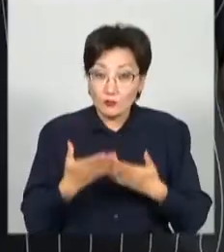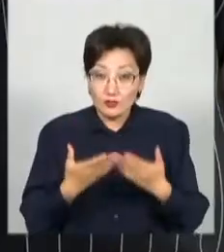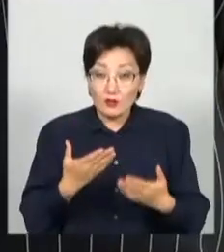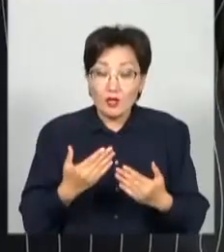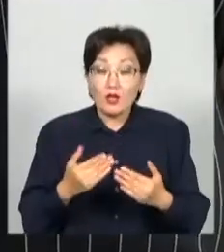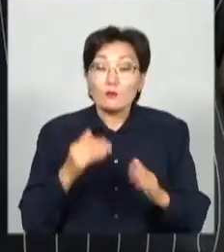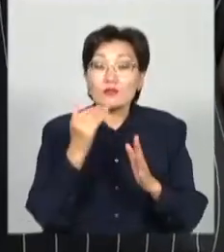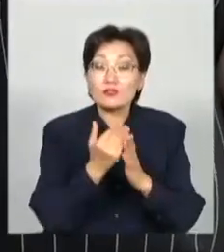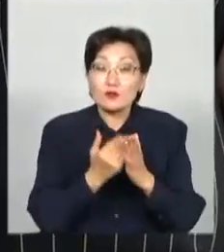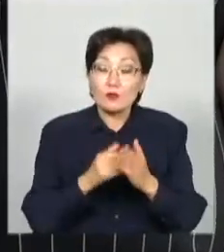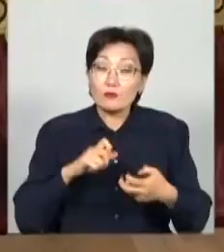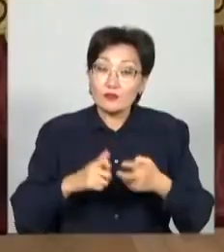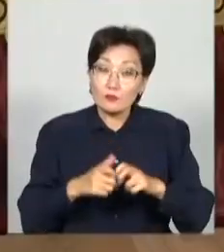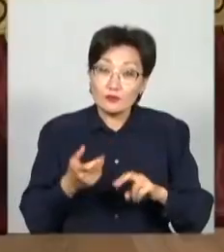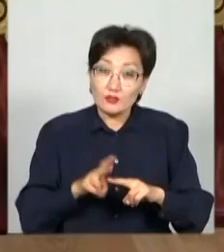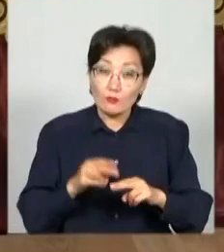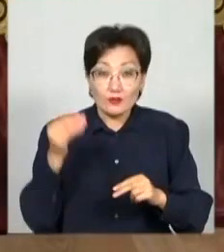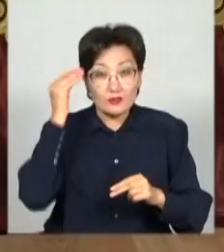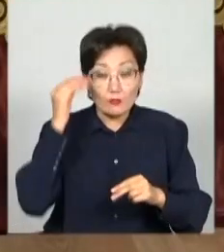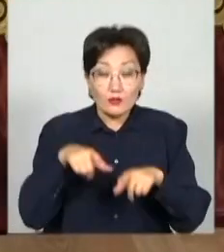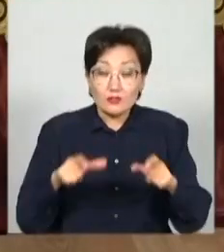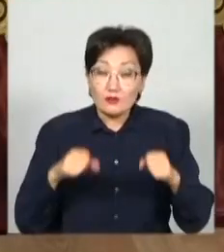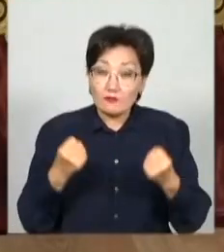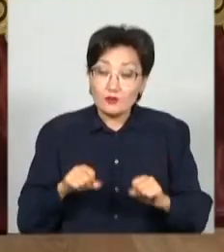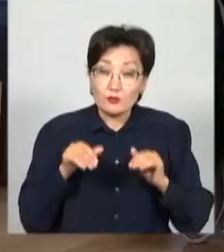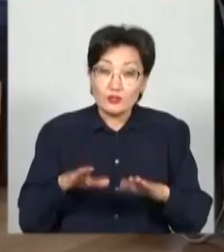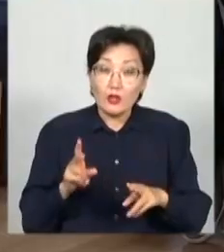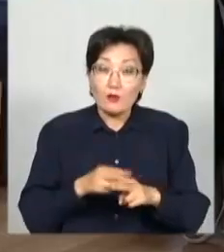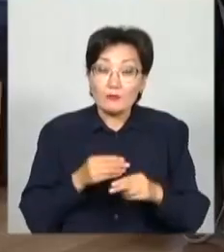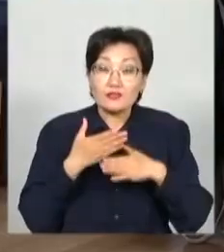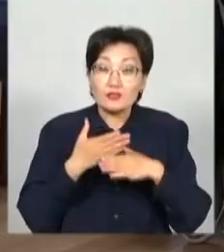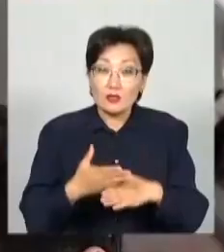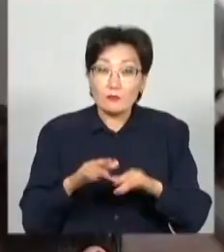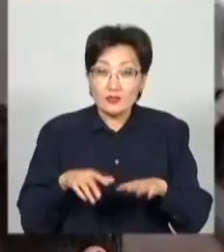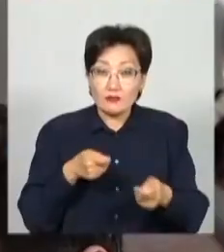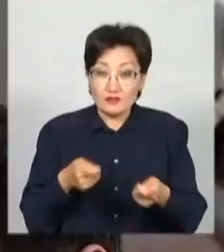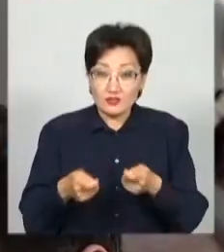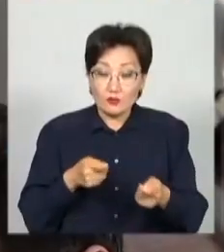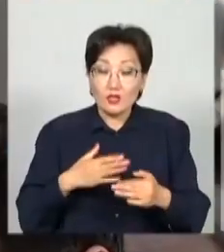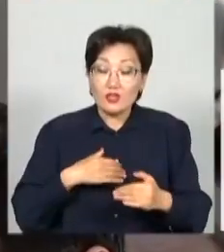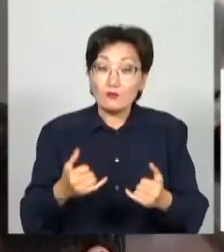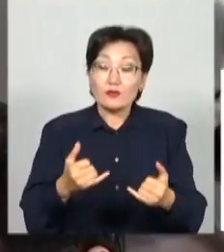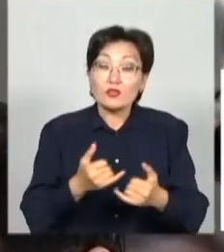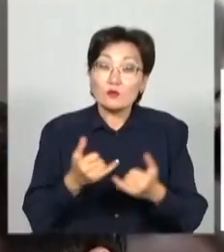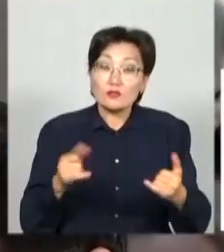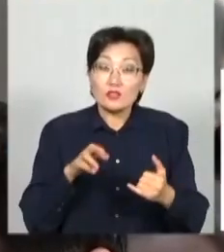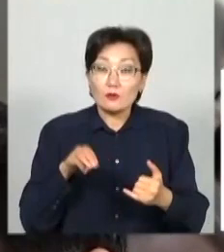На повестке дня стояли проблемы, которые, по мнению горожан, невозможно решить без содействия местных властей. Нас обслуживает ТП